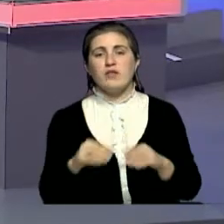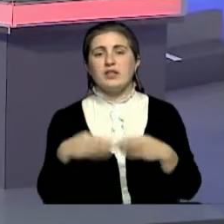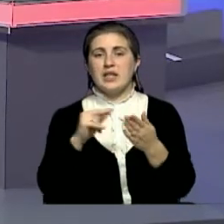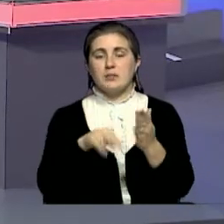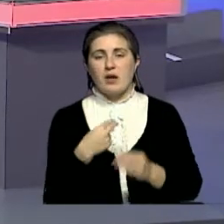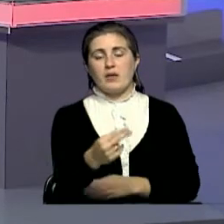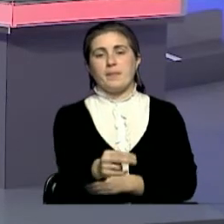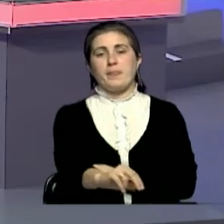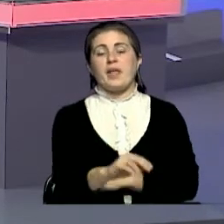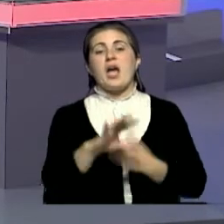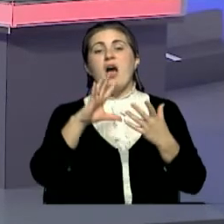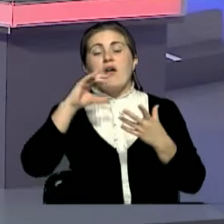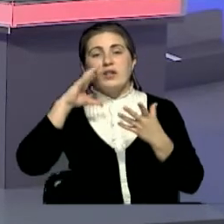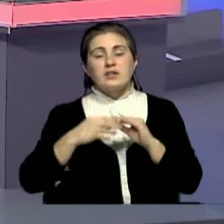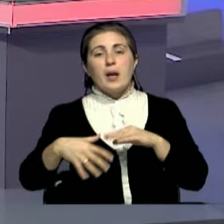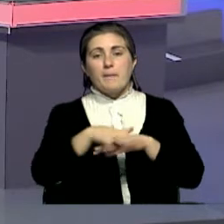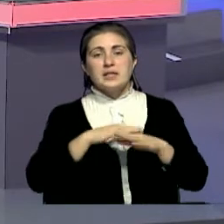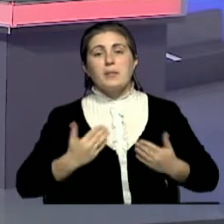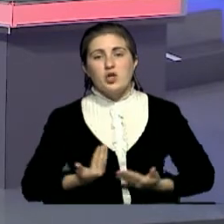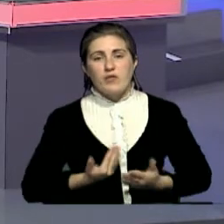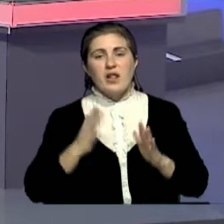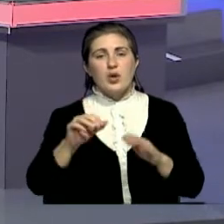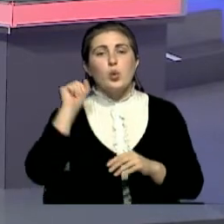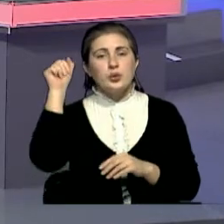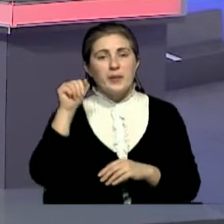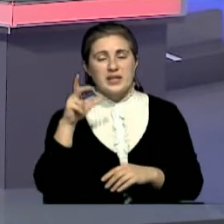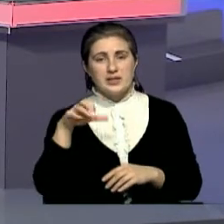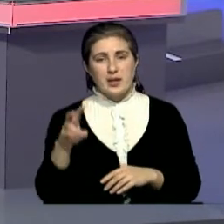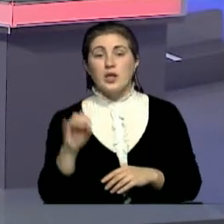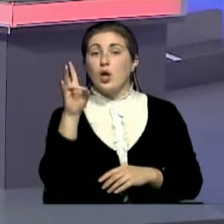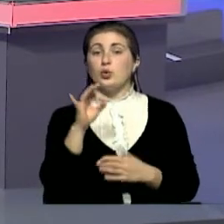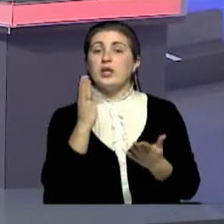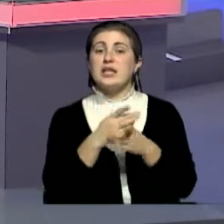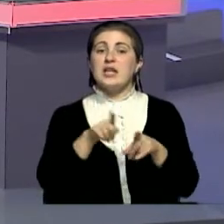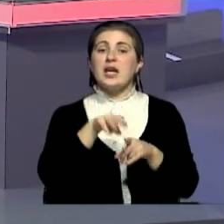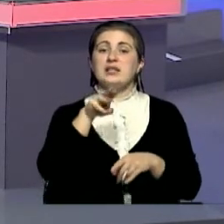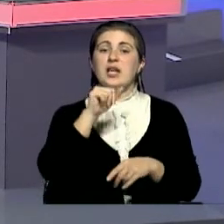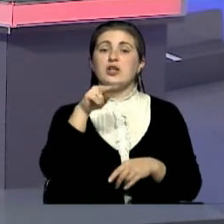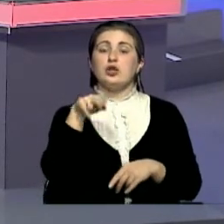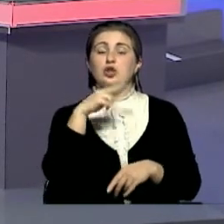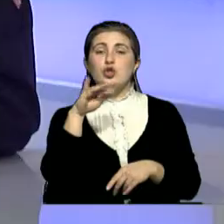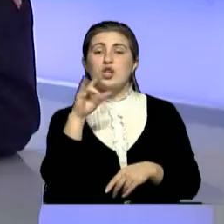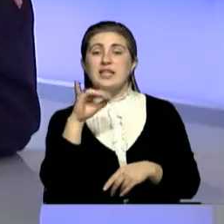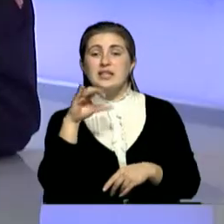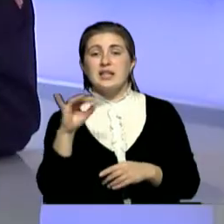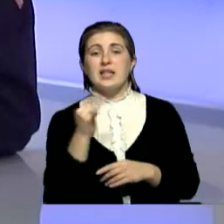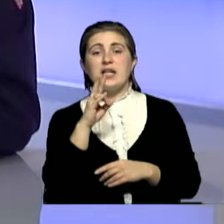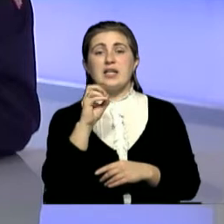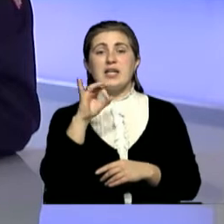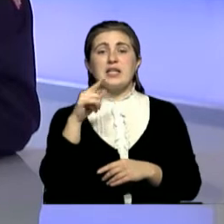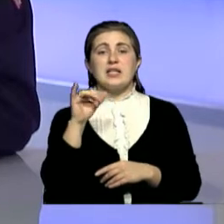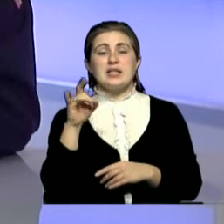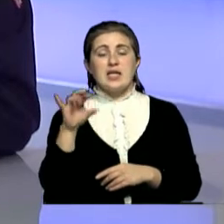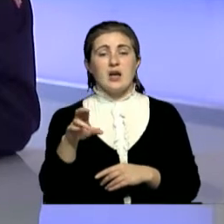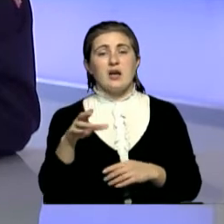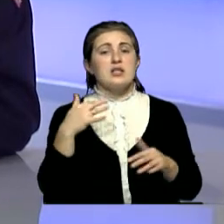справок. Ну, основная масса проживала в Узбекистане. Ну, также и Таджикистан, и Киргизия слабо присылают